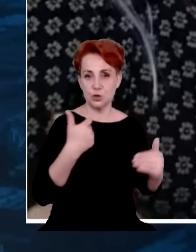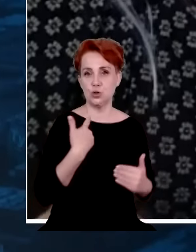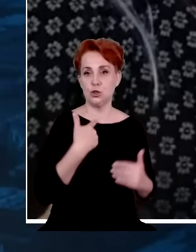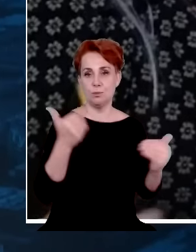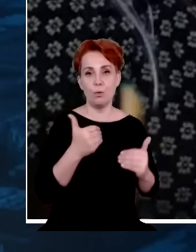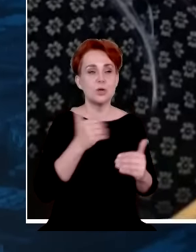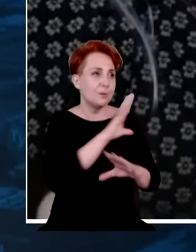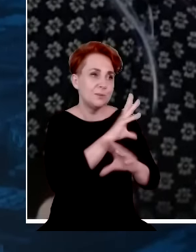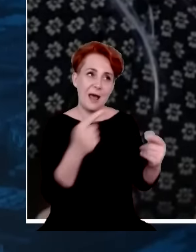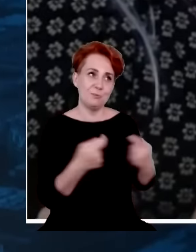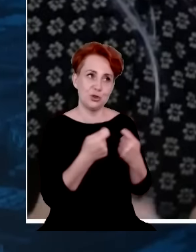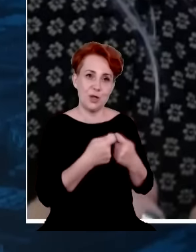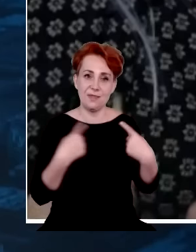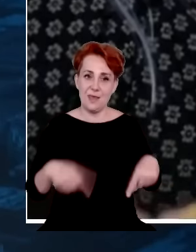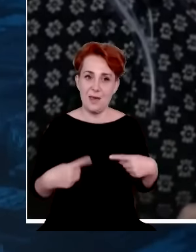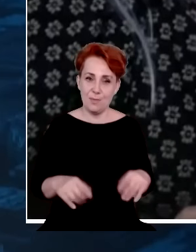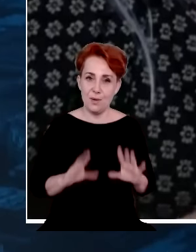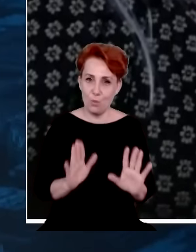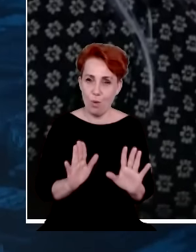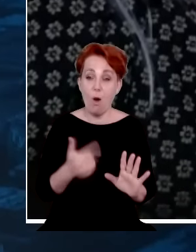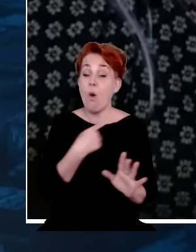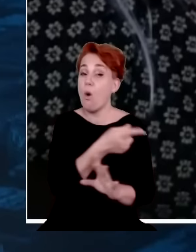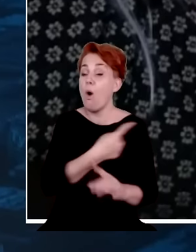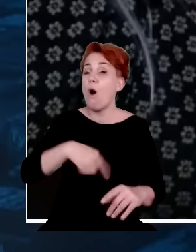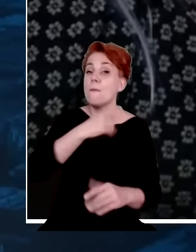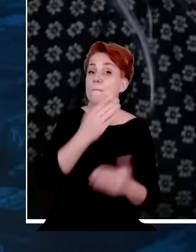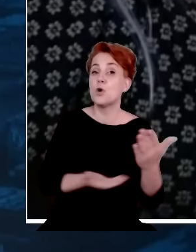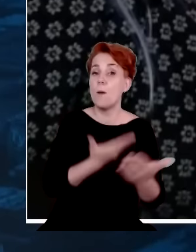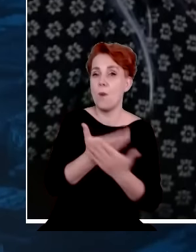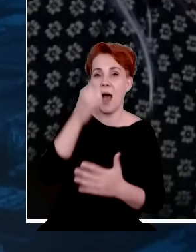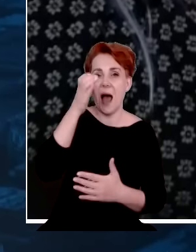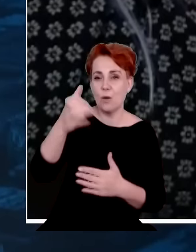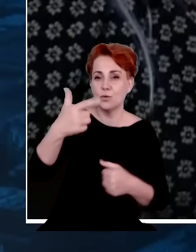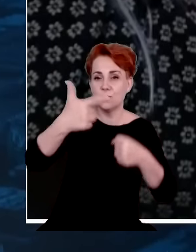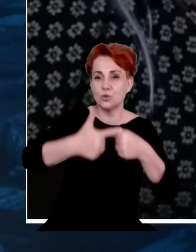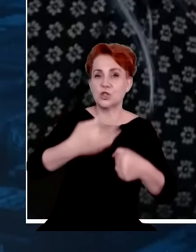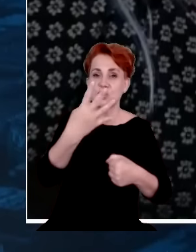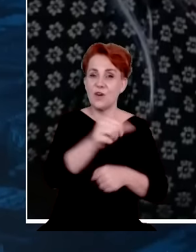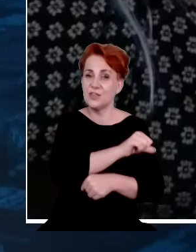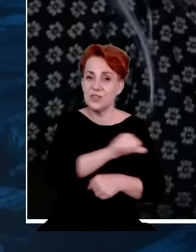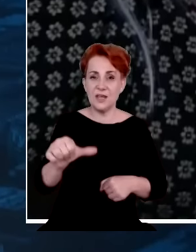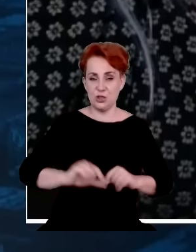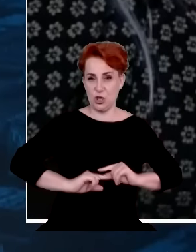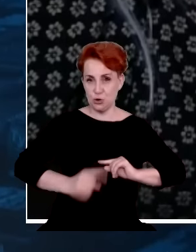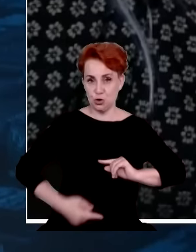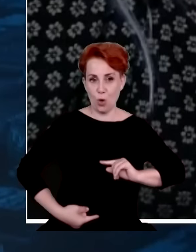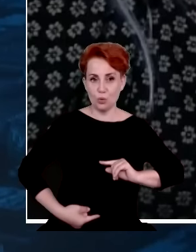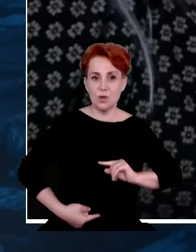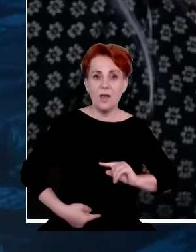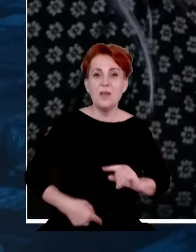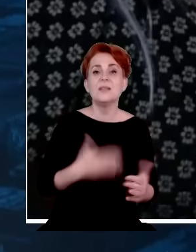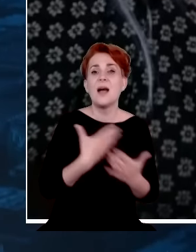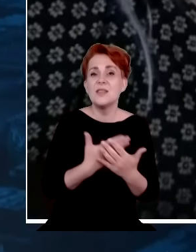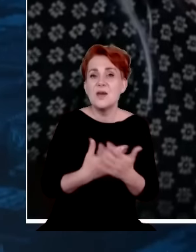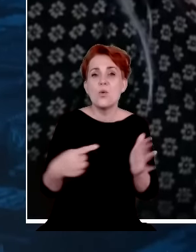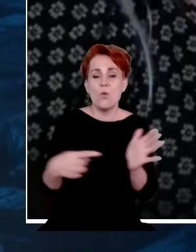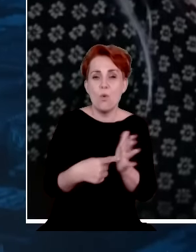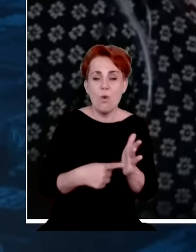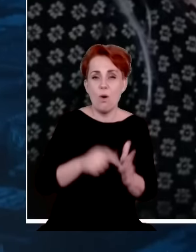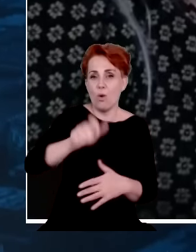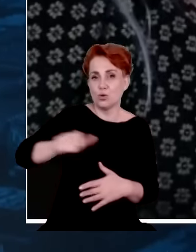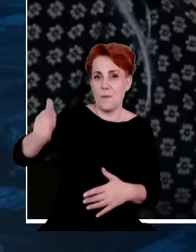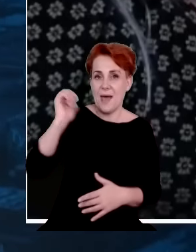nie przeszkadzał pani proponują jako autorzy 24 tydzień i na to również eksperci